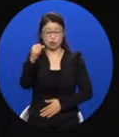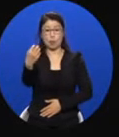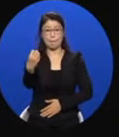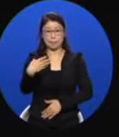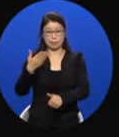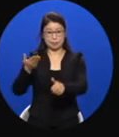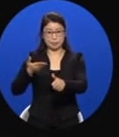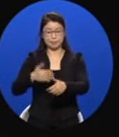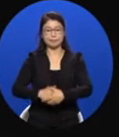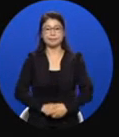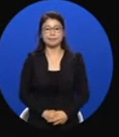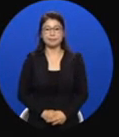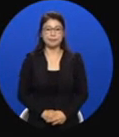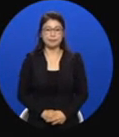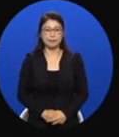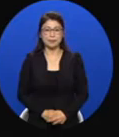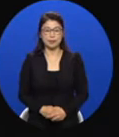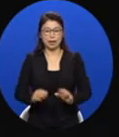주십시오.